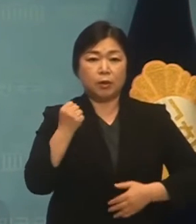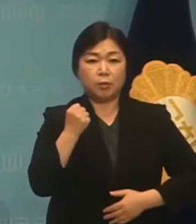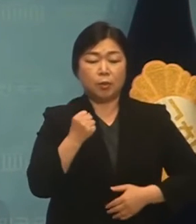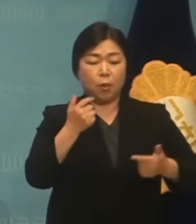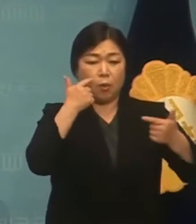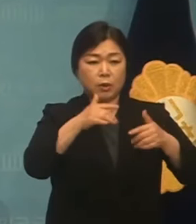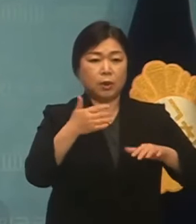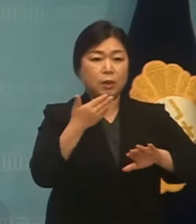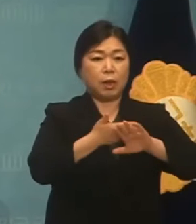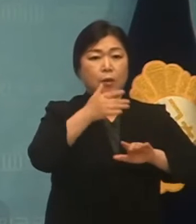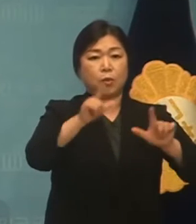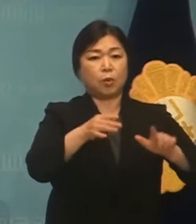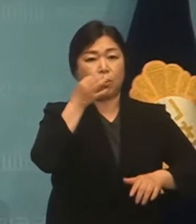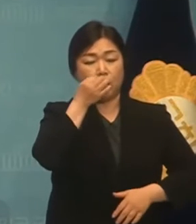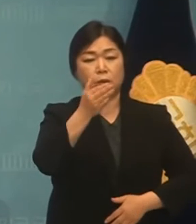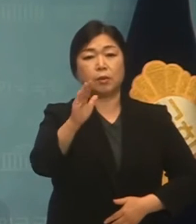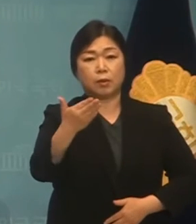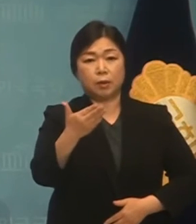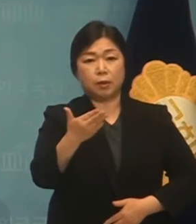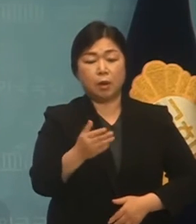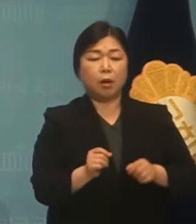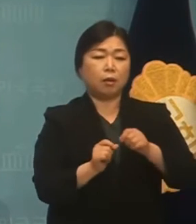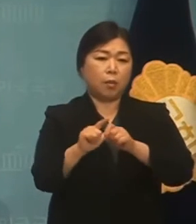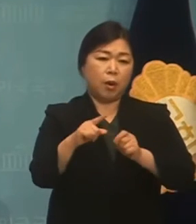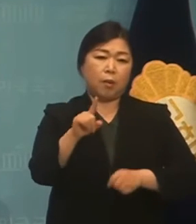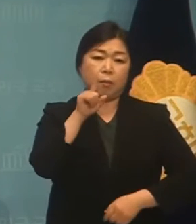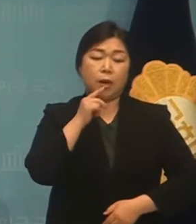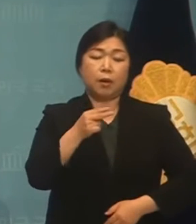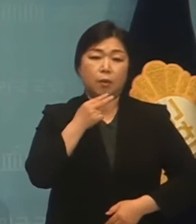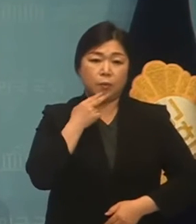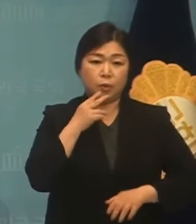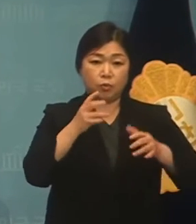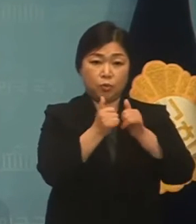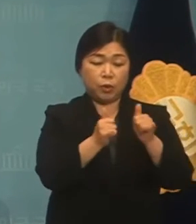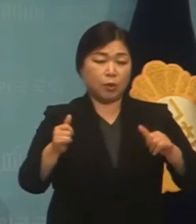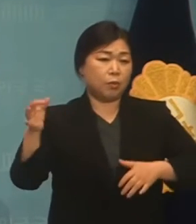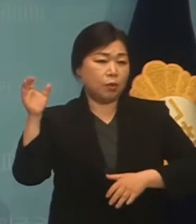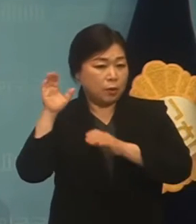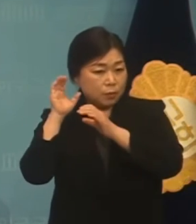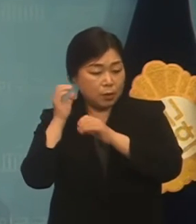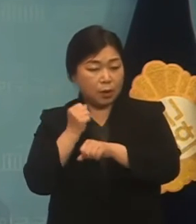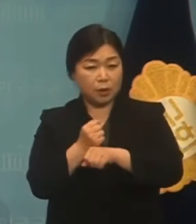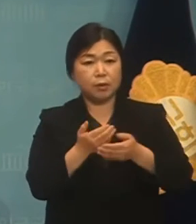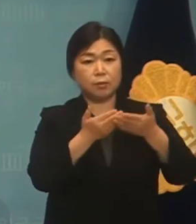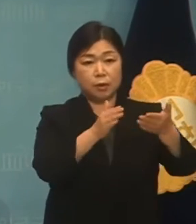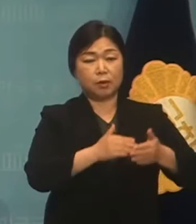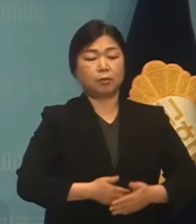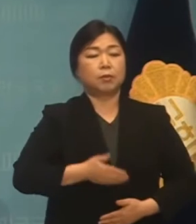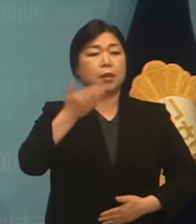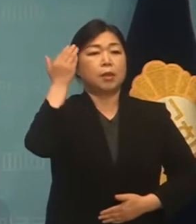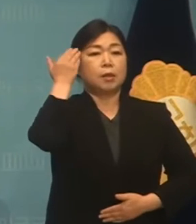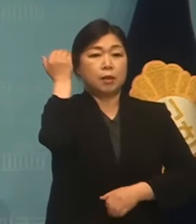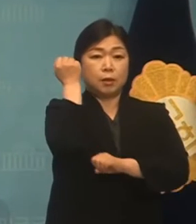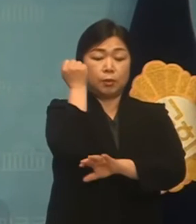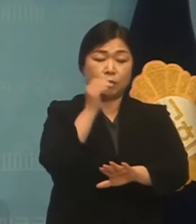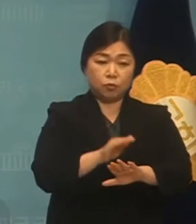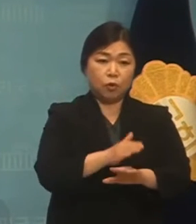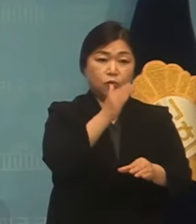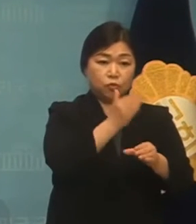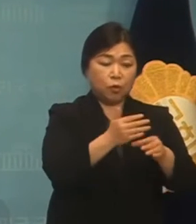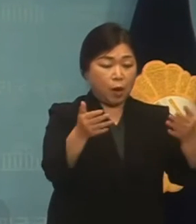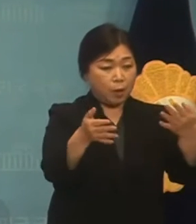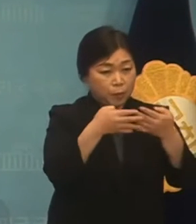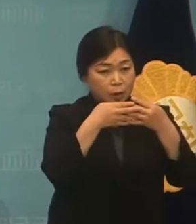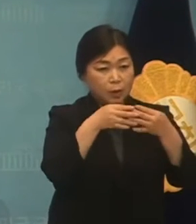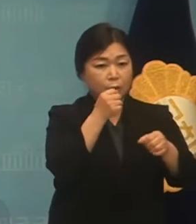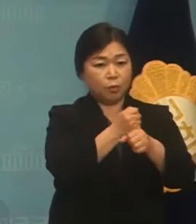합니다. 대다수 말 없는 국민의 목소리에 귀 기울이겠습니다. 상식에 기반한 중도 합리를